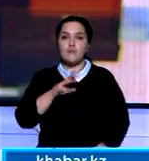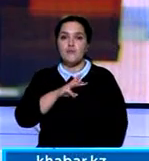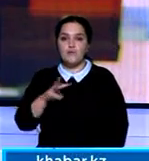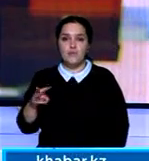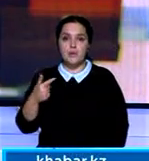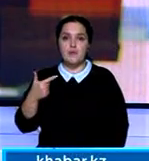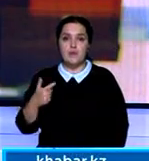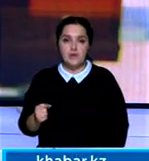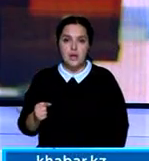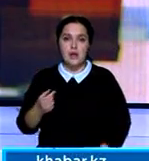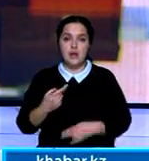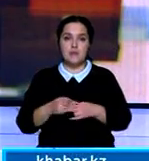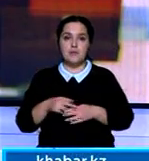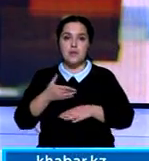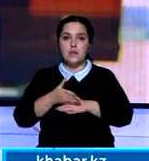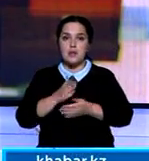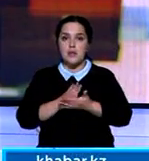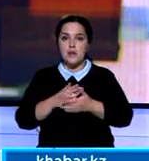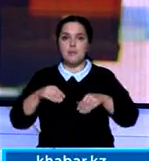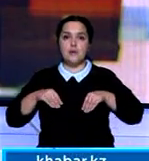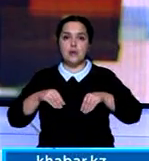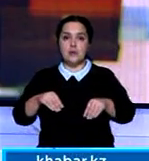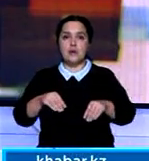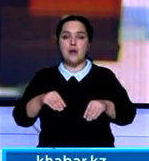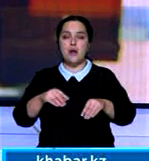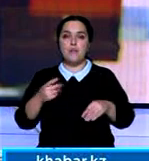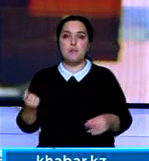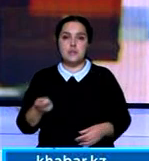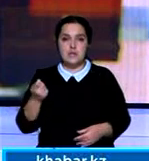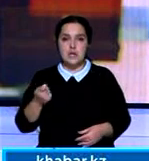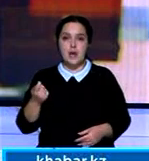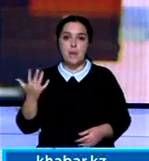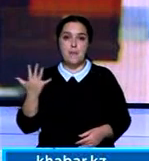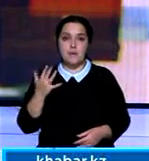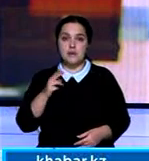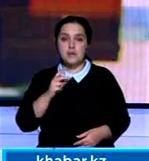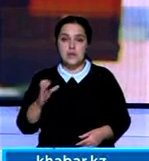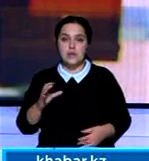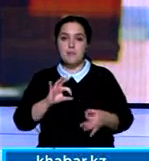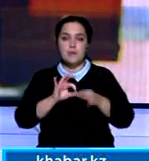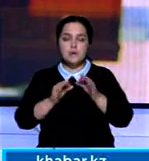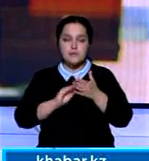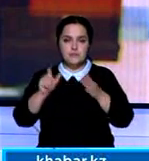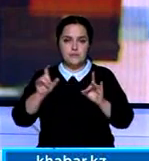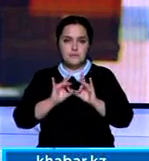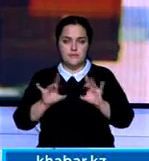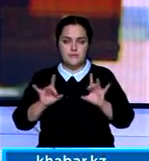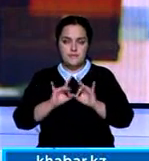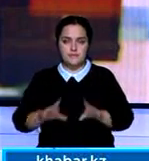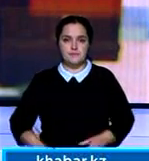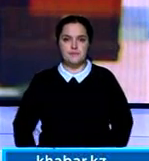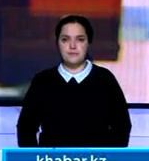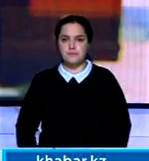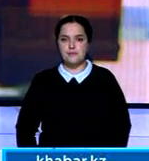Обмолочено более 2 миллионов гектаров. Это половина хлебных полей. Основной объем зерна идет 5-м классом. Все подробности у